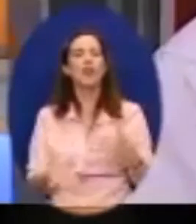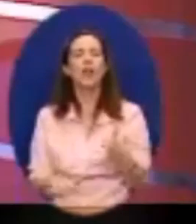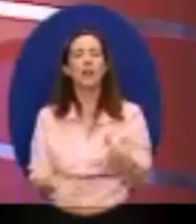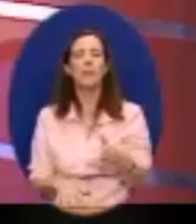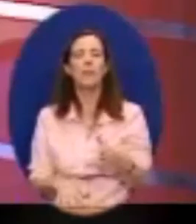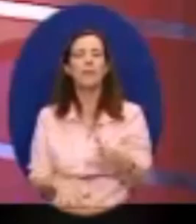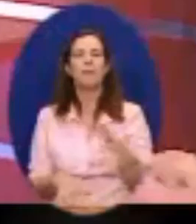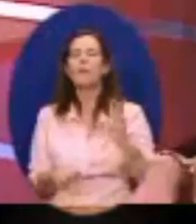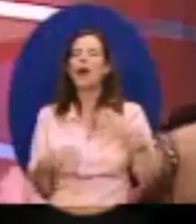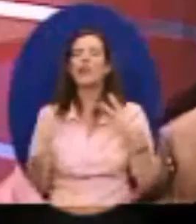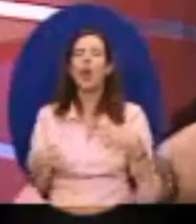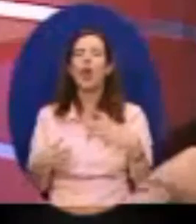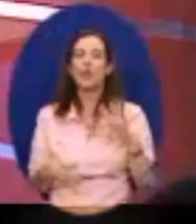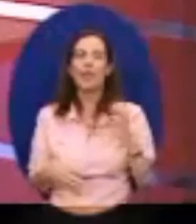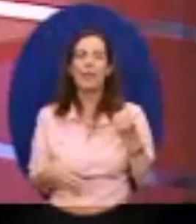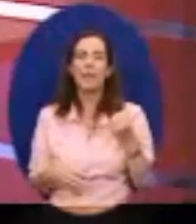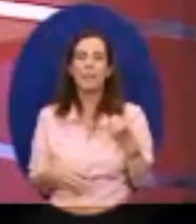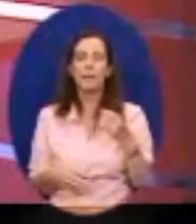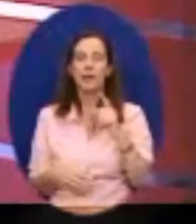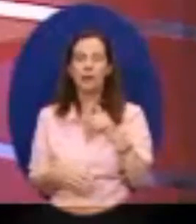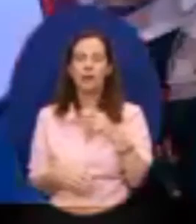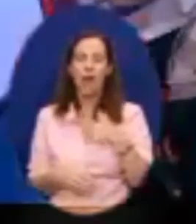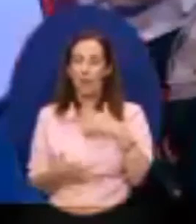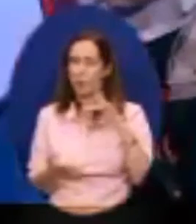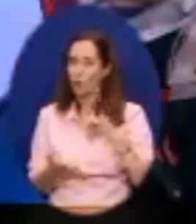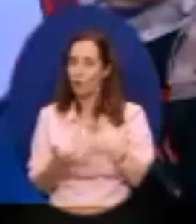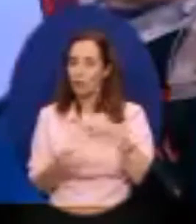מכל דבר אחר, אם אכן יוטלו... תראי, אנחנו